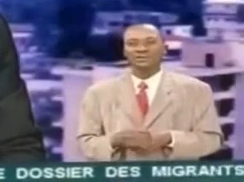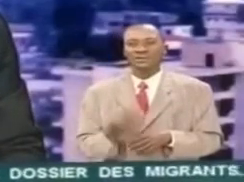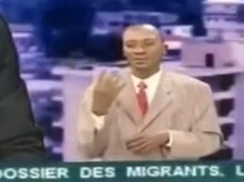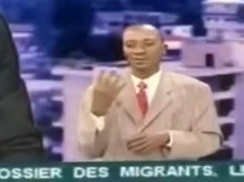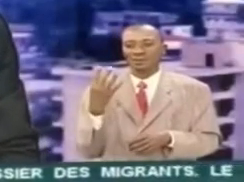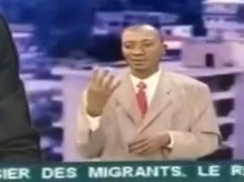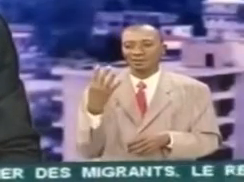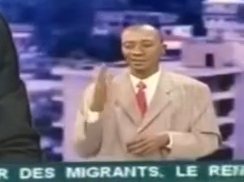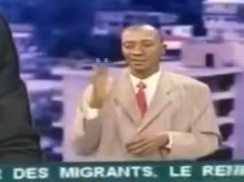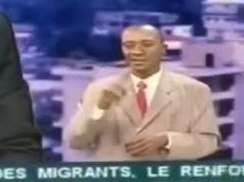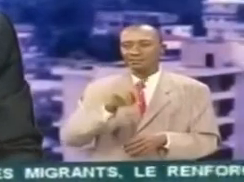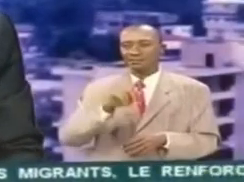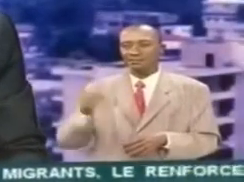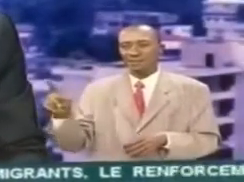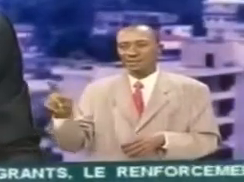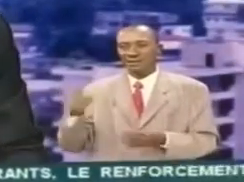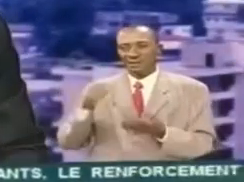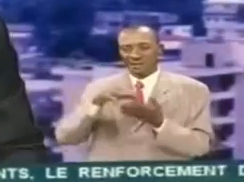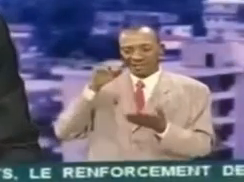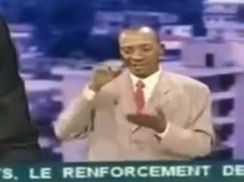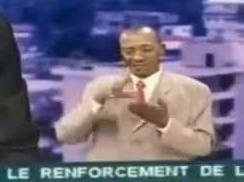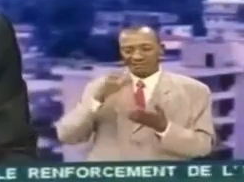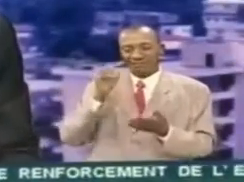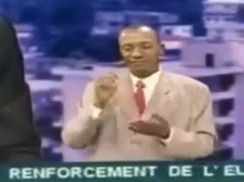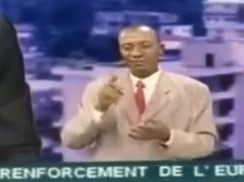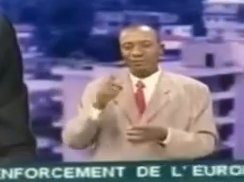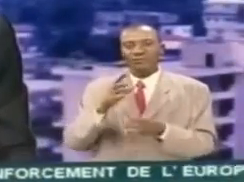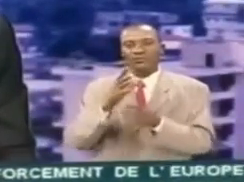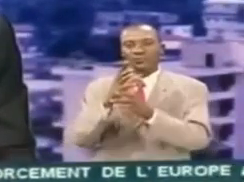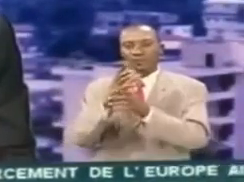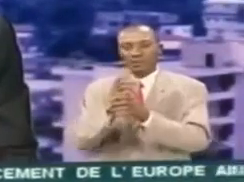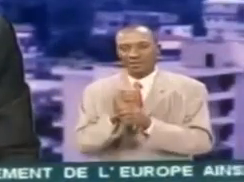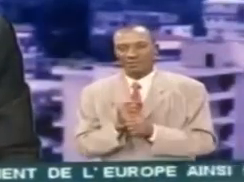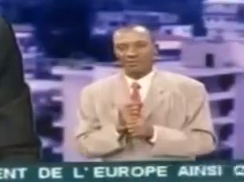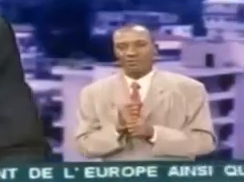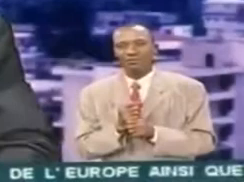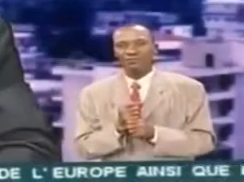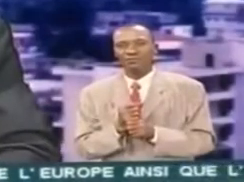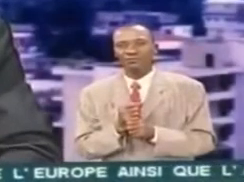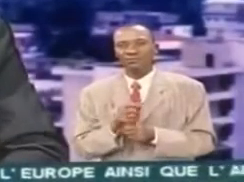000 élèves bénéficieront de